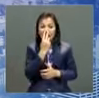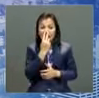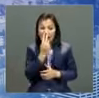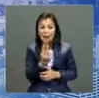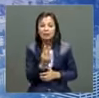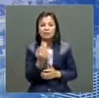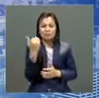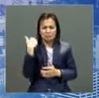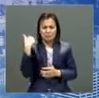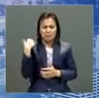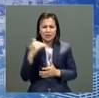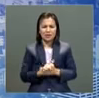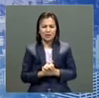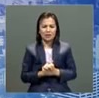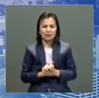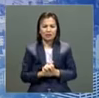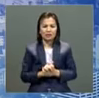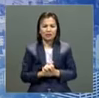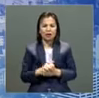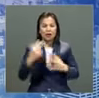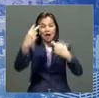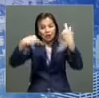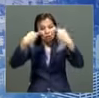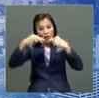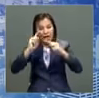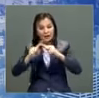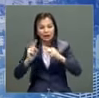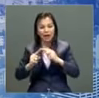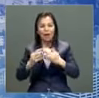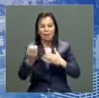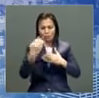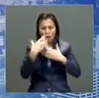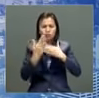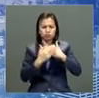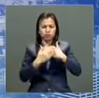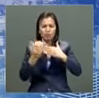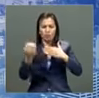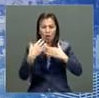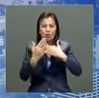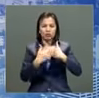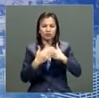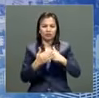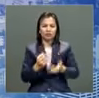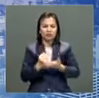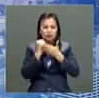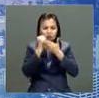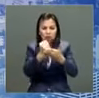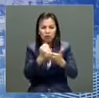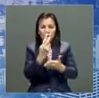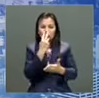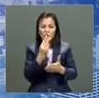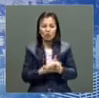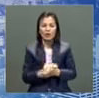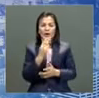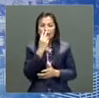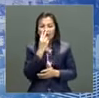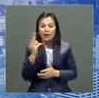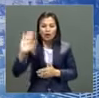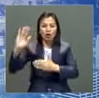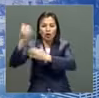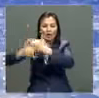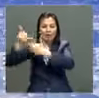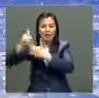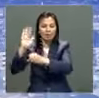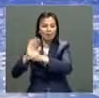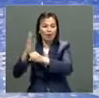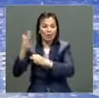ะไรต่างๆนี่นะครับถ้าท่านได้รับการดูแลอะไรที่ดีๆมาบอกผมบ้างนะครับเราก็จะได้เห็นภาพอย่างนั้นแทนที่เราจะเห็นแต่ภาพของต่างประเทศ